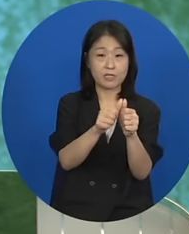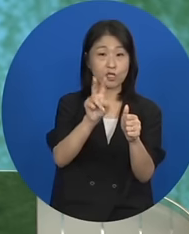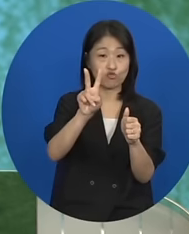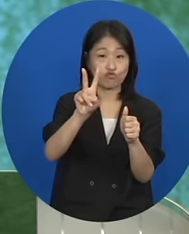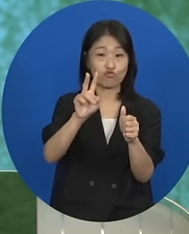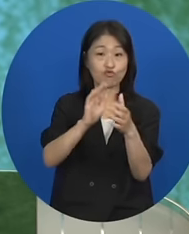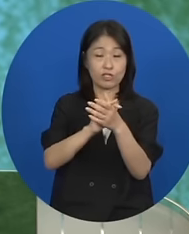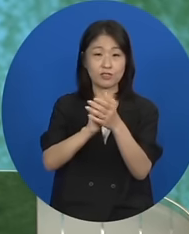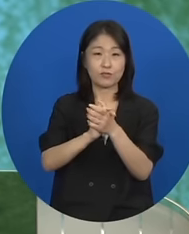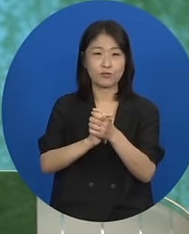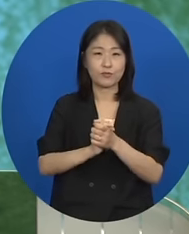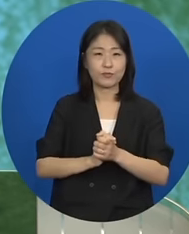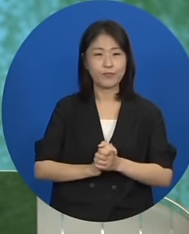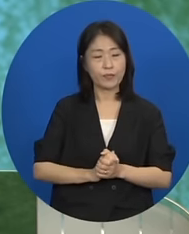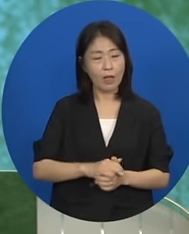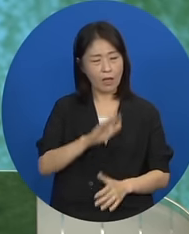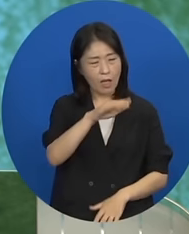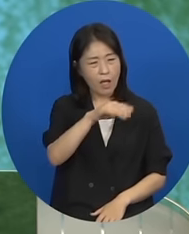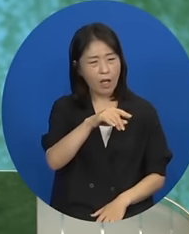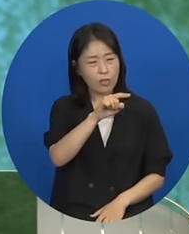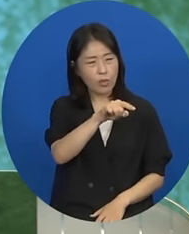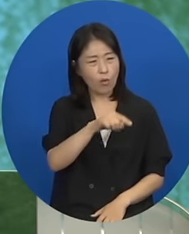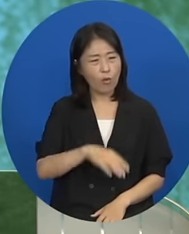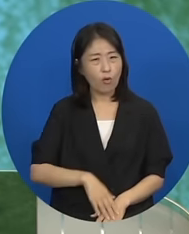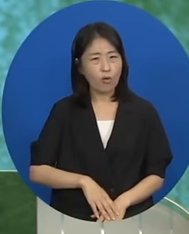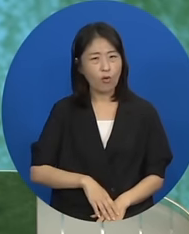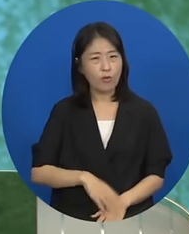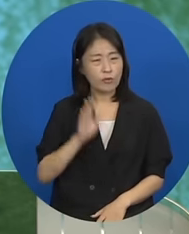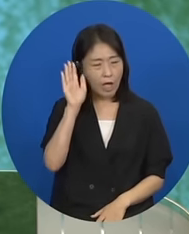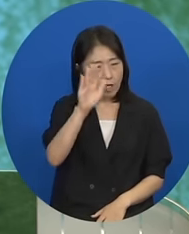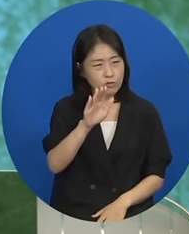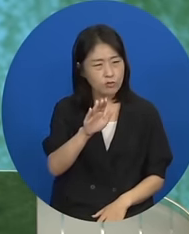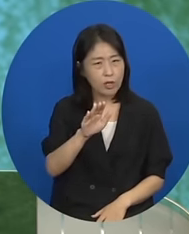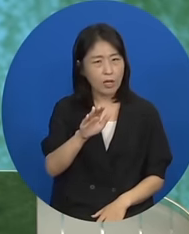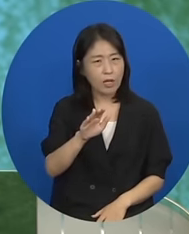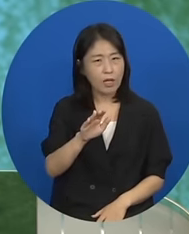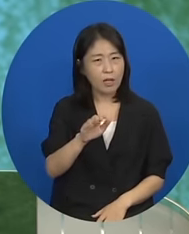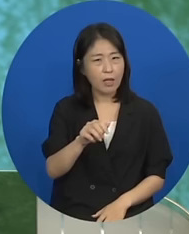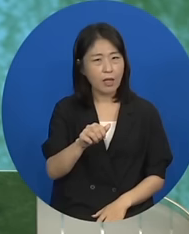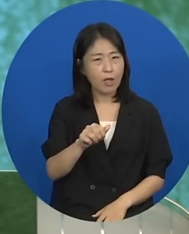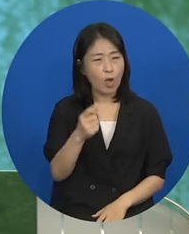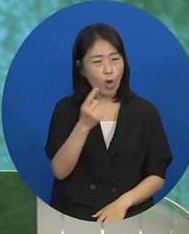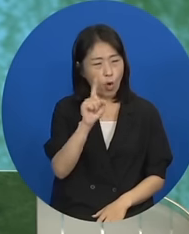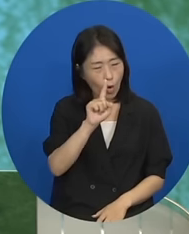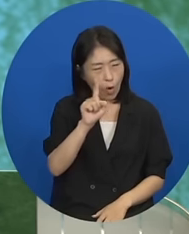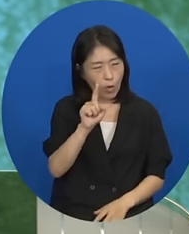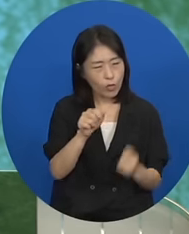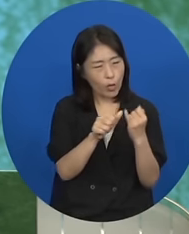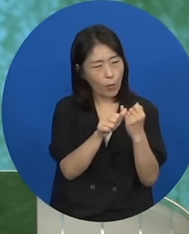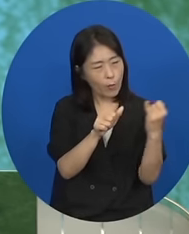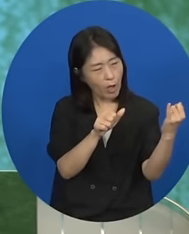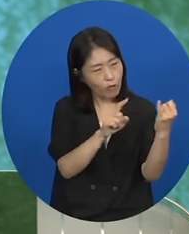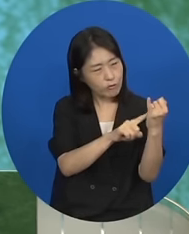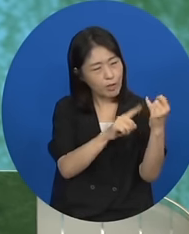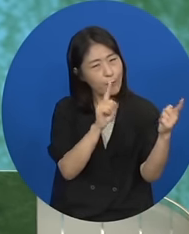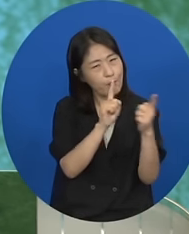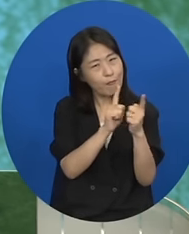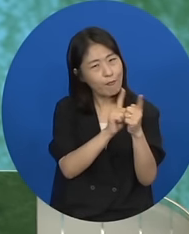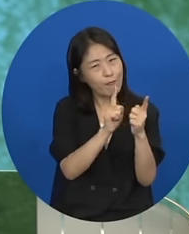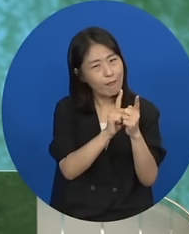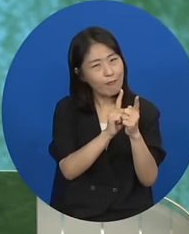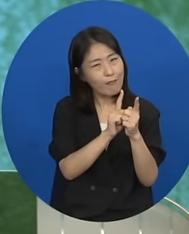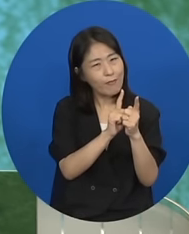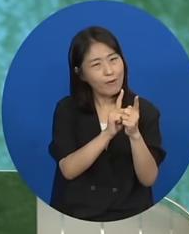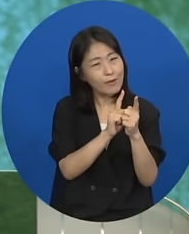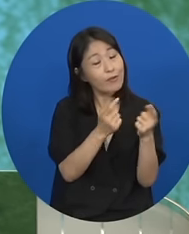넌 나중에 어떤 배우자를 만날 거 같아 애들이 요즘에 빨라졌어요 초등학교부터